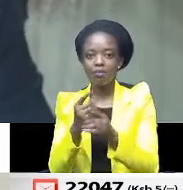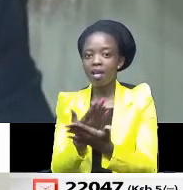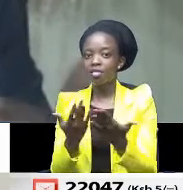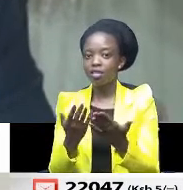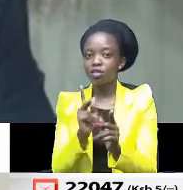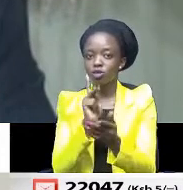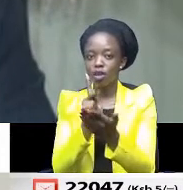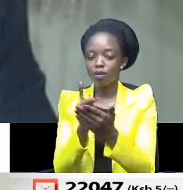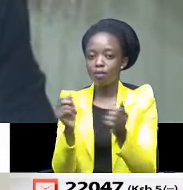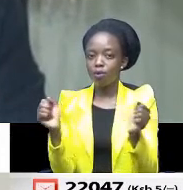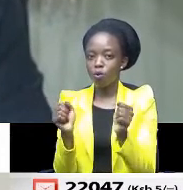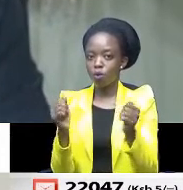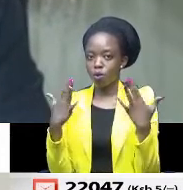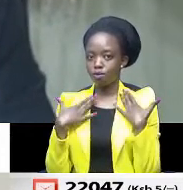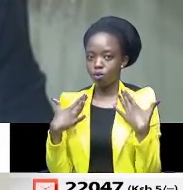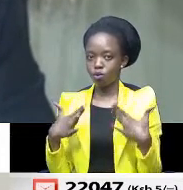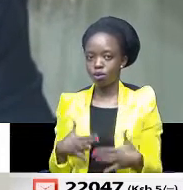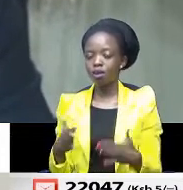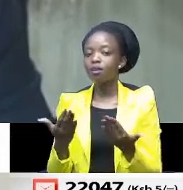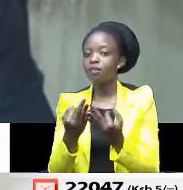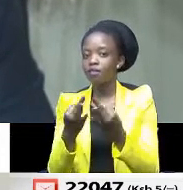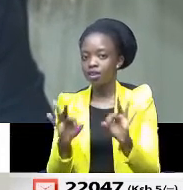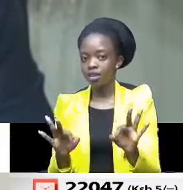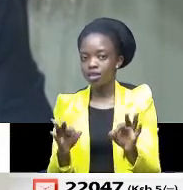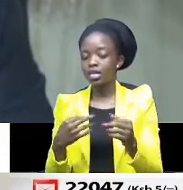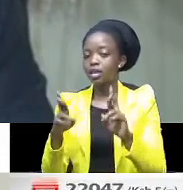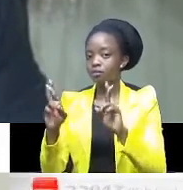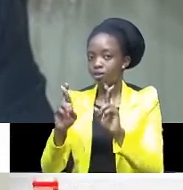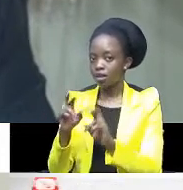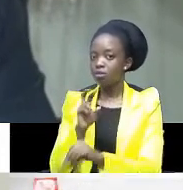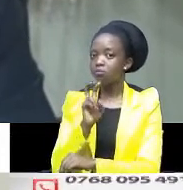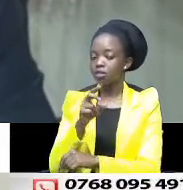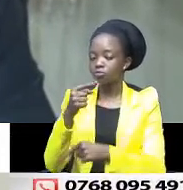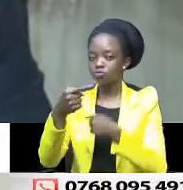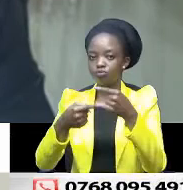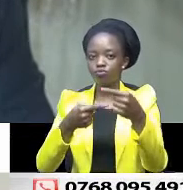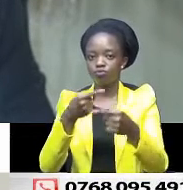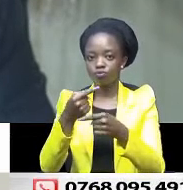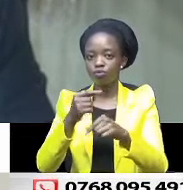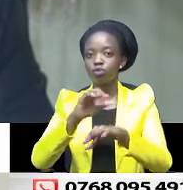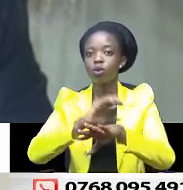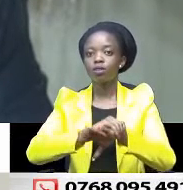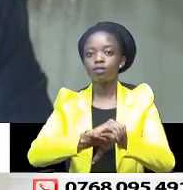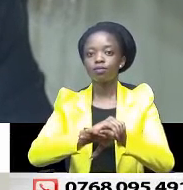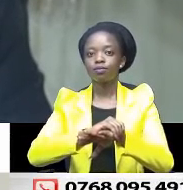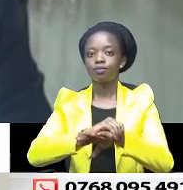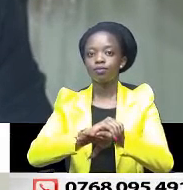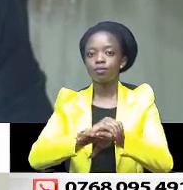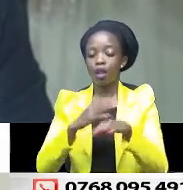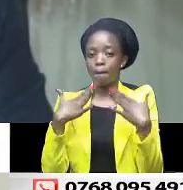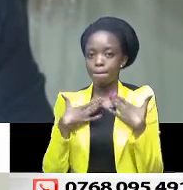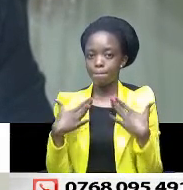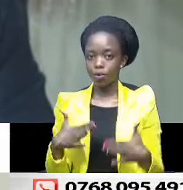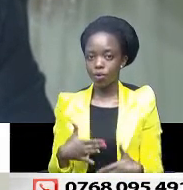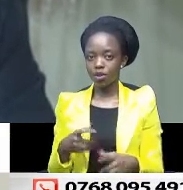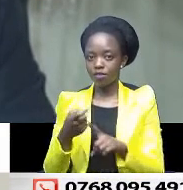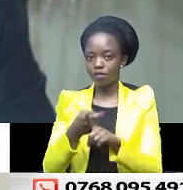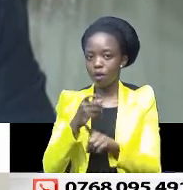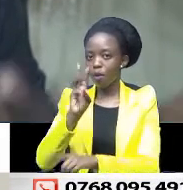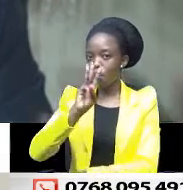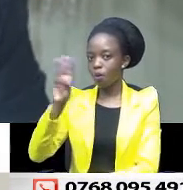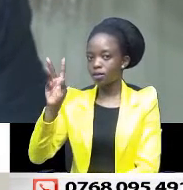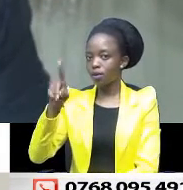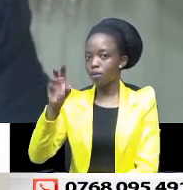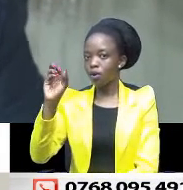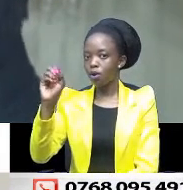mwili zetu ziko wazi na tayari. Naona tunaendelea kupokea mili ambayo zimetoka West Pokot, na sisi